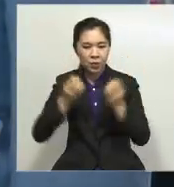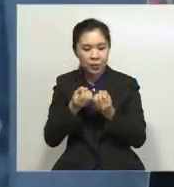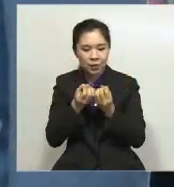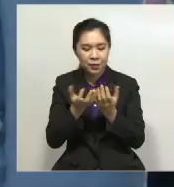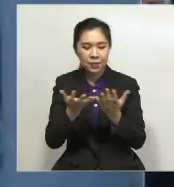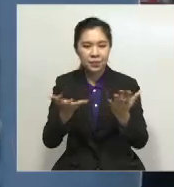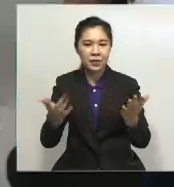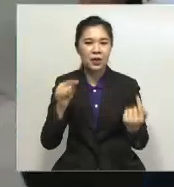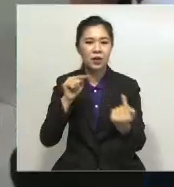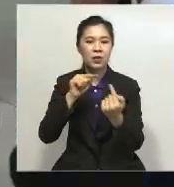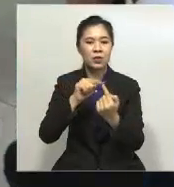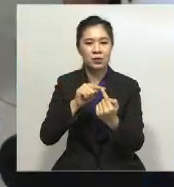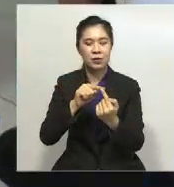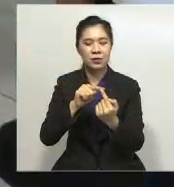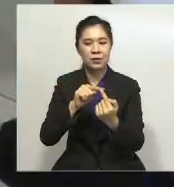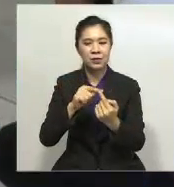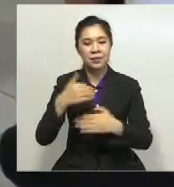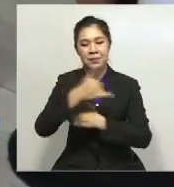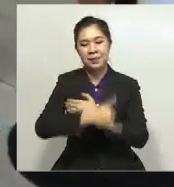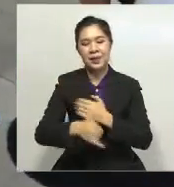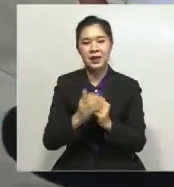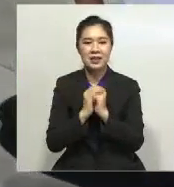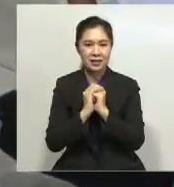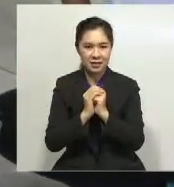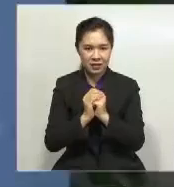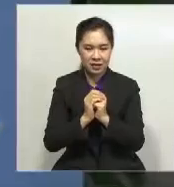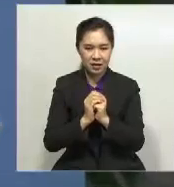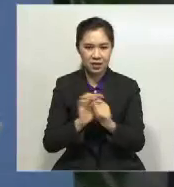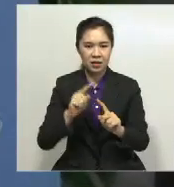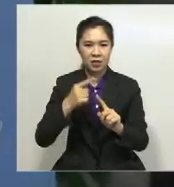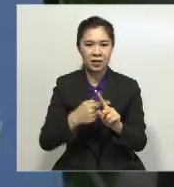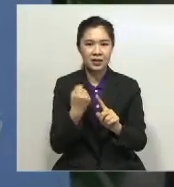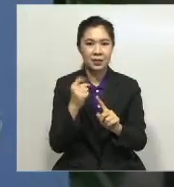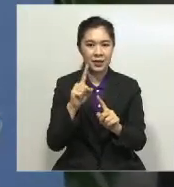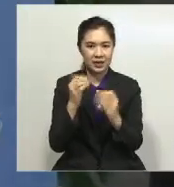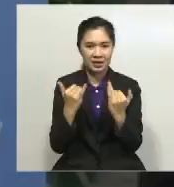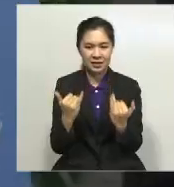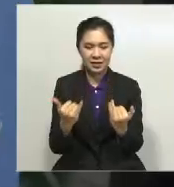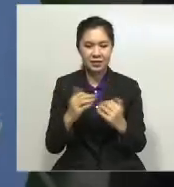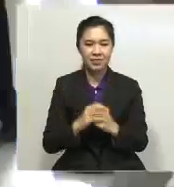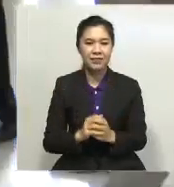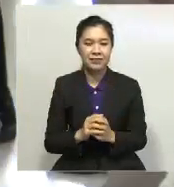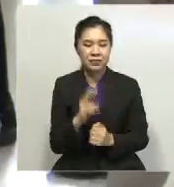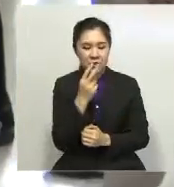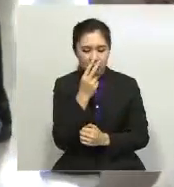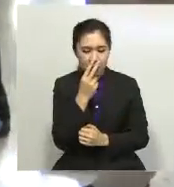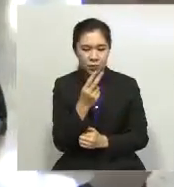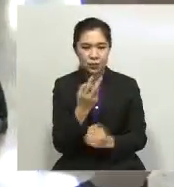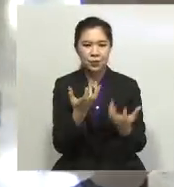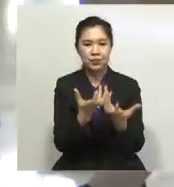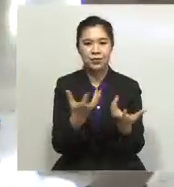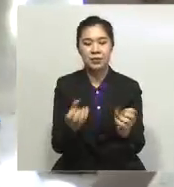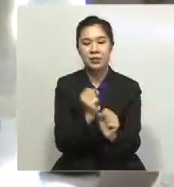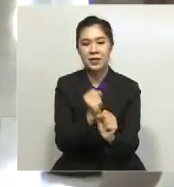รมไทยที่สาธารณรัฐประชาชนจีนในเดือนพฤศจิกายนนี้รวมทั้งได้ชมผลงานของนายสมโภ